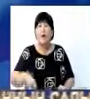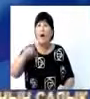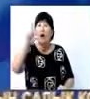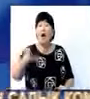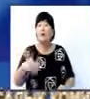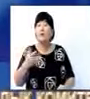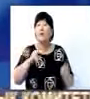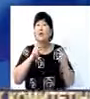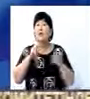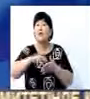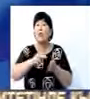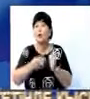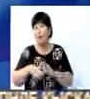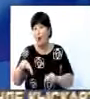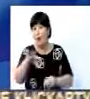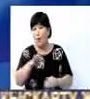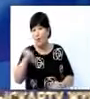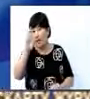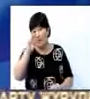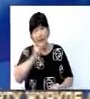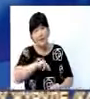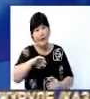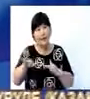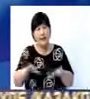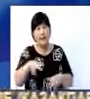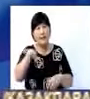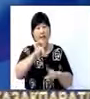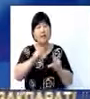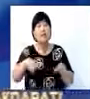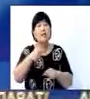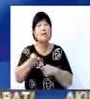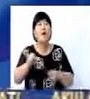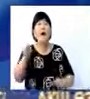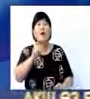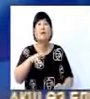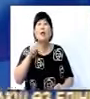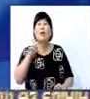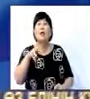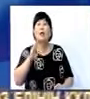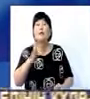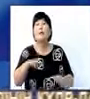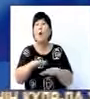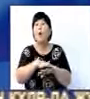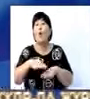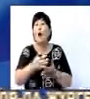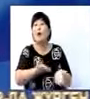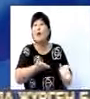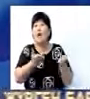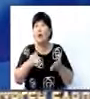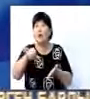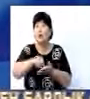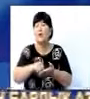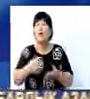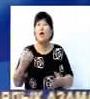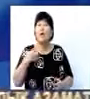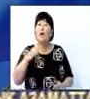Азаматтық бақылау жобасы аясында облыс бойынша мемлекеттік қызмет істер департаментінің басшысы Абзал Нұқимов қоғамдық қабылдау өткізді. Қызылорда